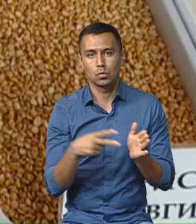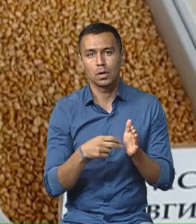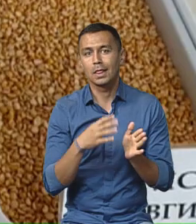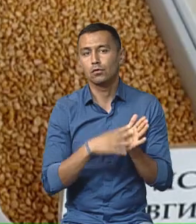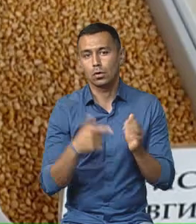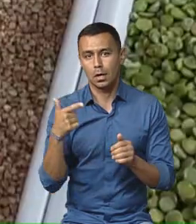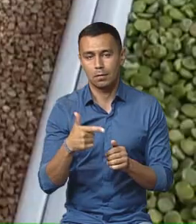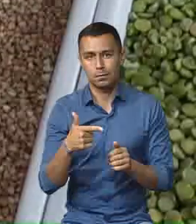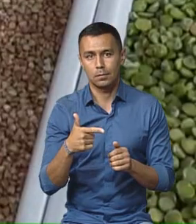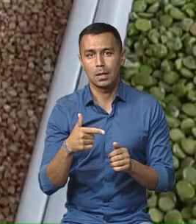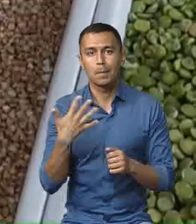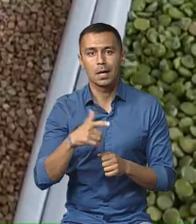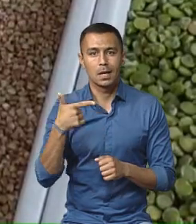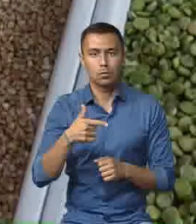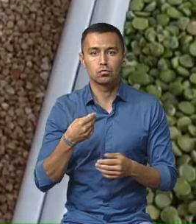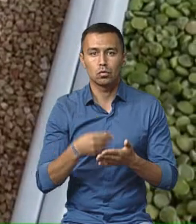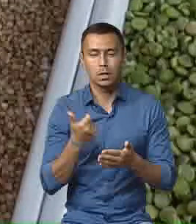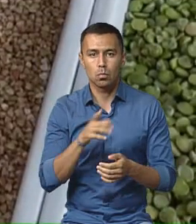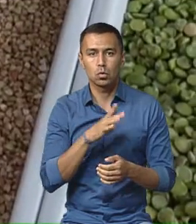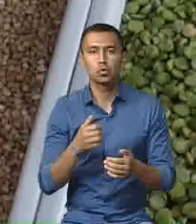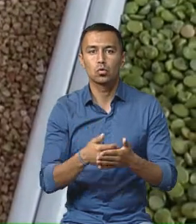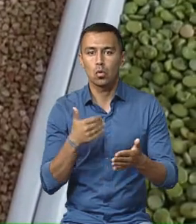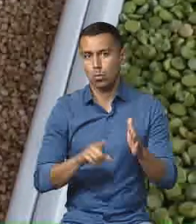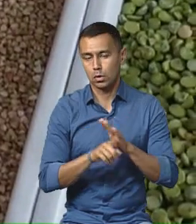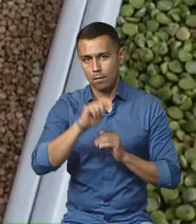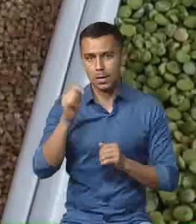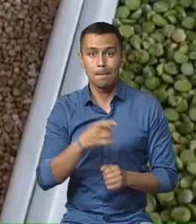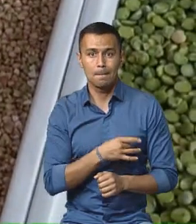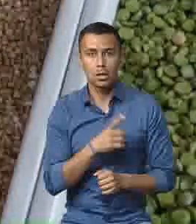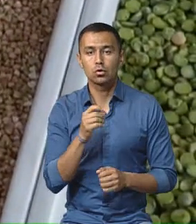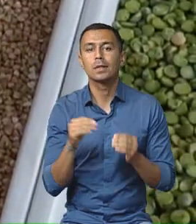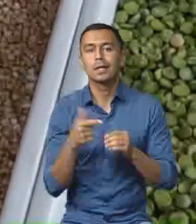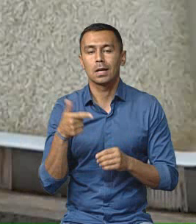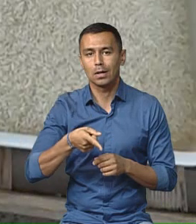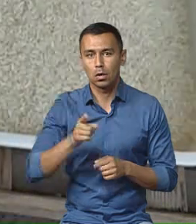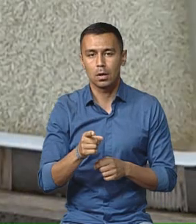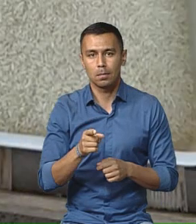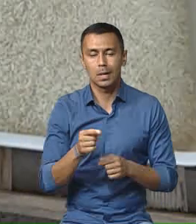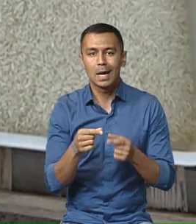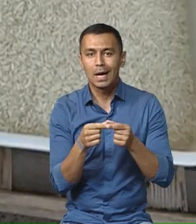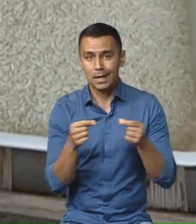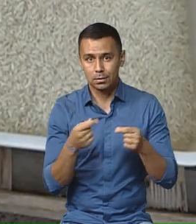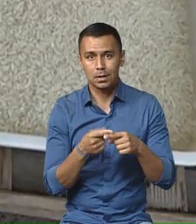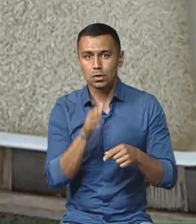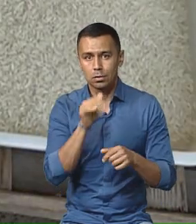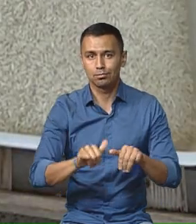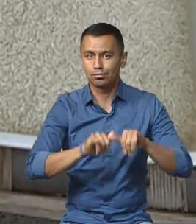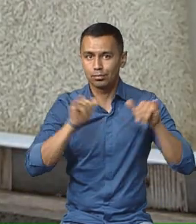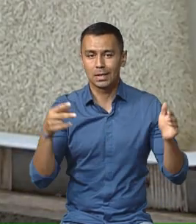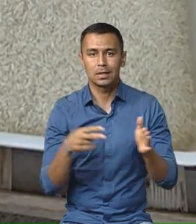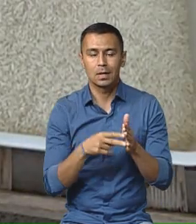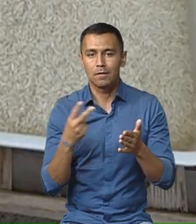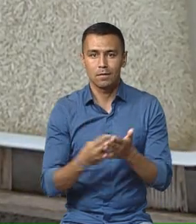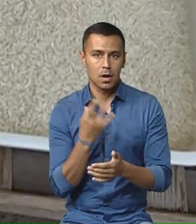гривень, що на 50 гривень дорожче, ніж до активної фази війни. Біла – 110 гривень, кілограм половинчатого рису за цей час зріс в ціні